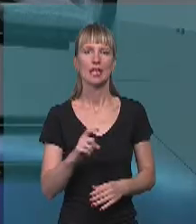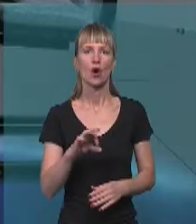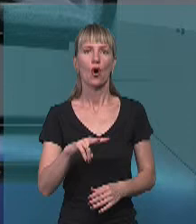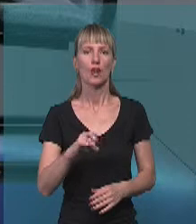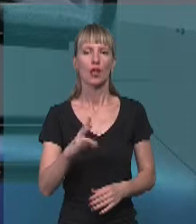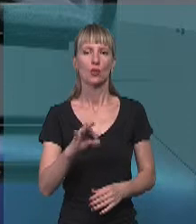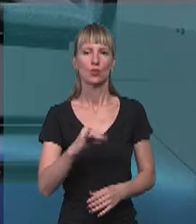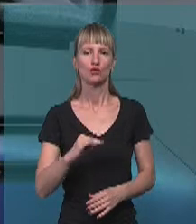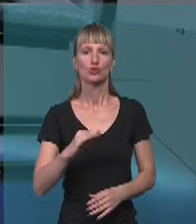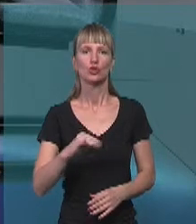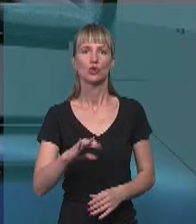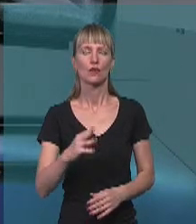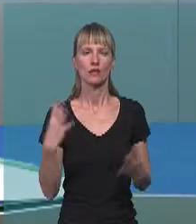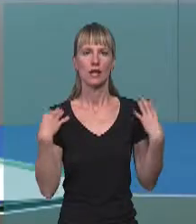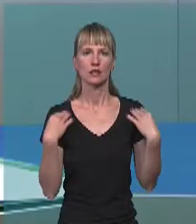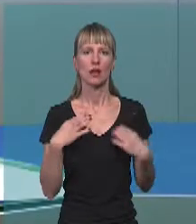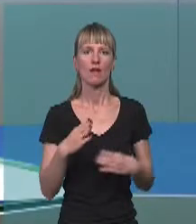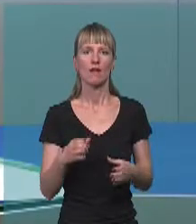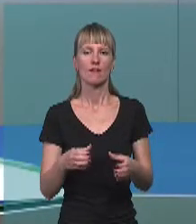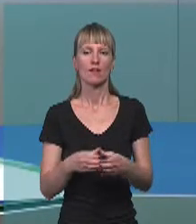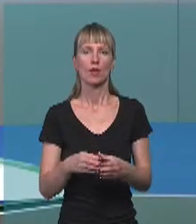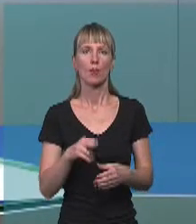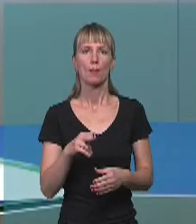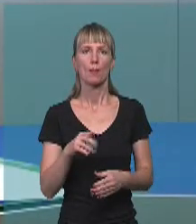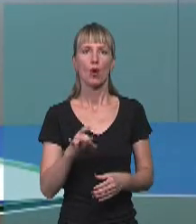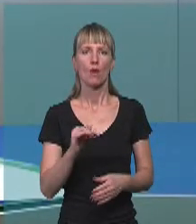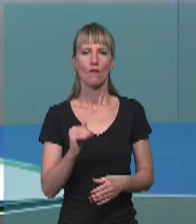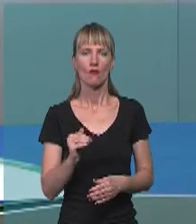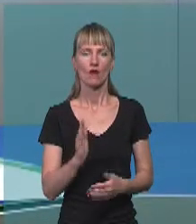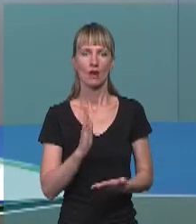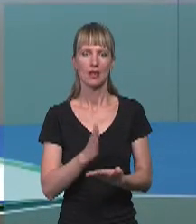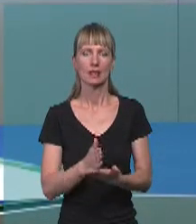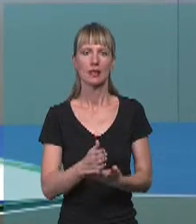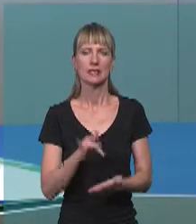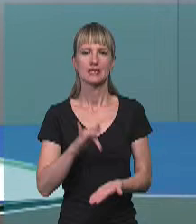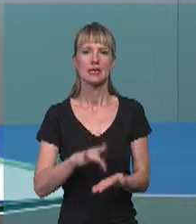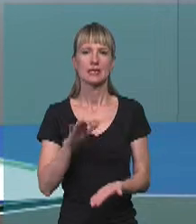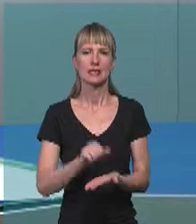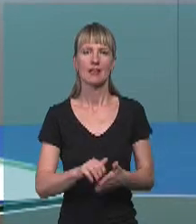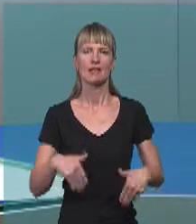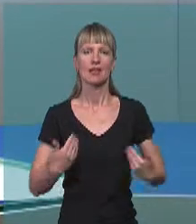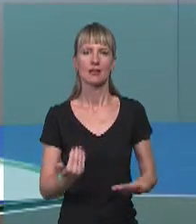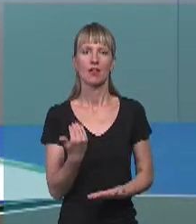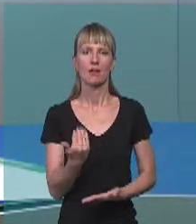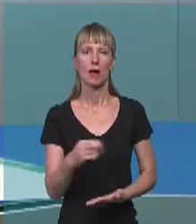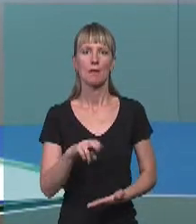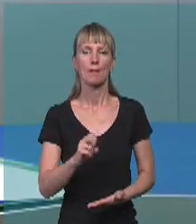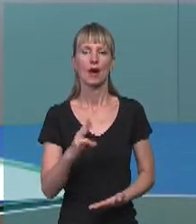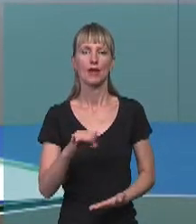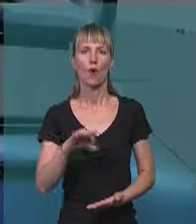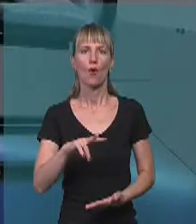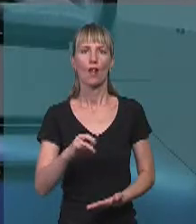Житовою, начальницею відділу профорієнтації Запорізького обласного центру зайнятості. Я вас вітаю, пані Олено, в нашій